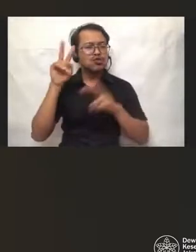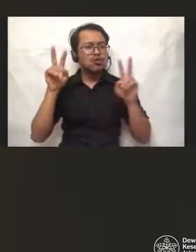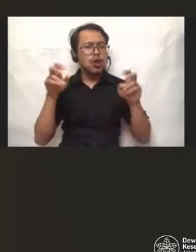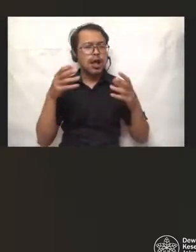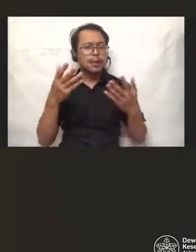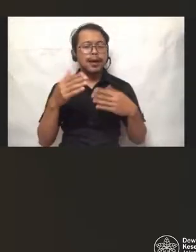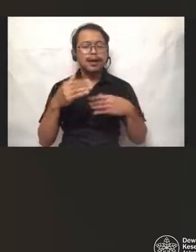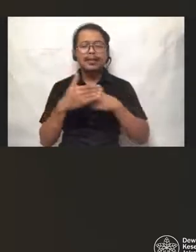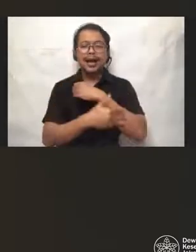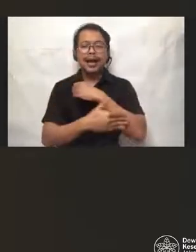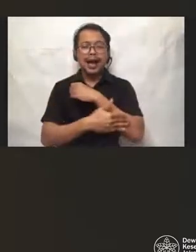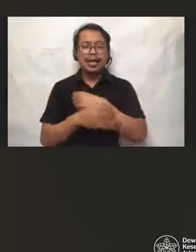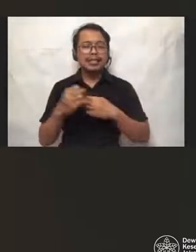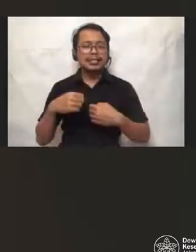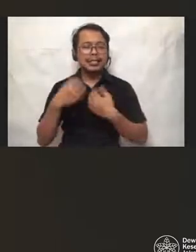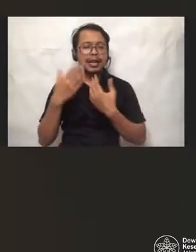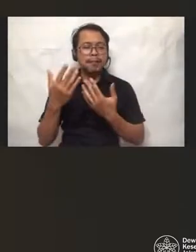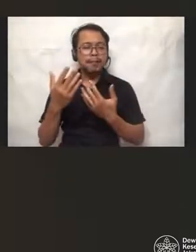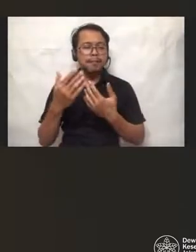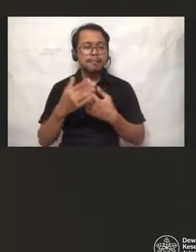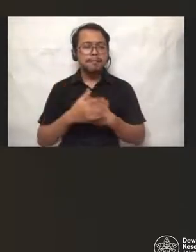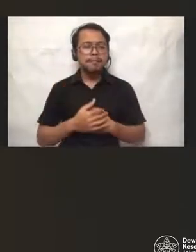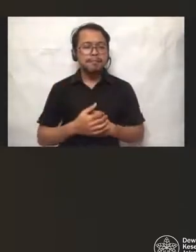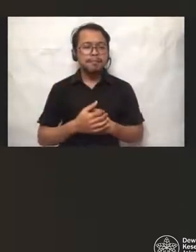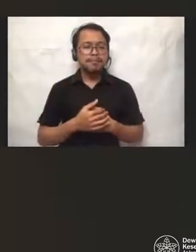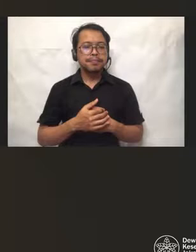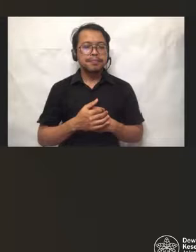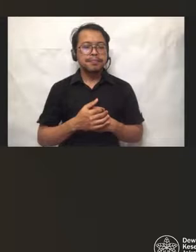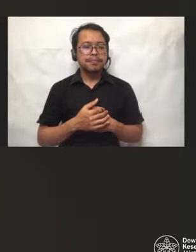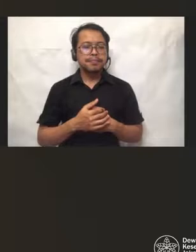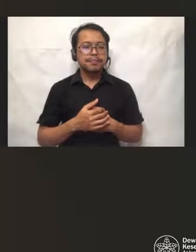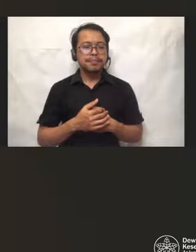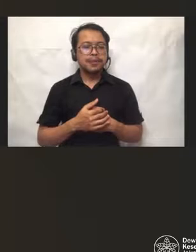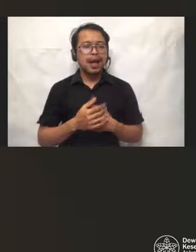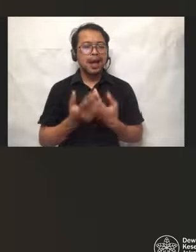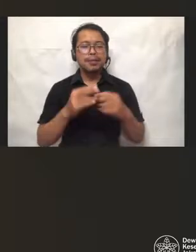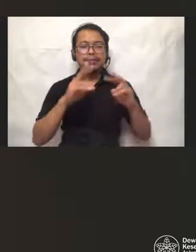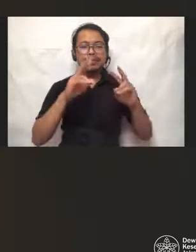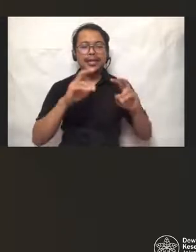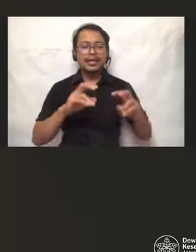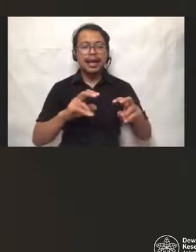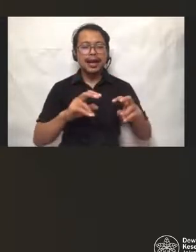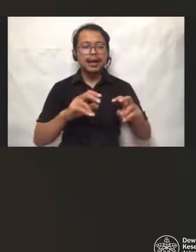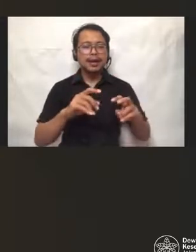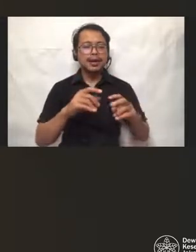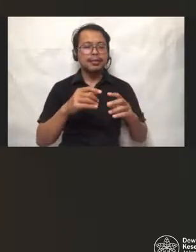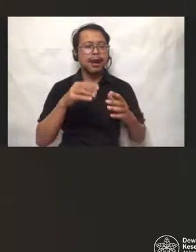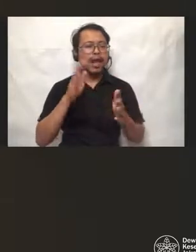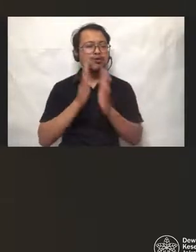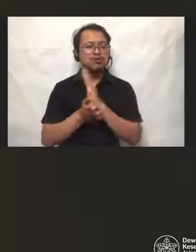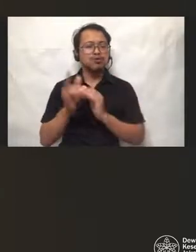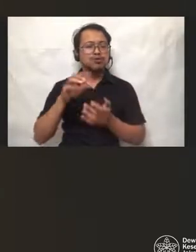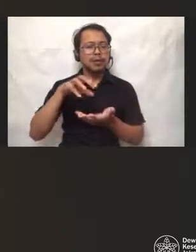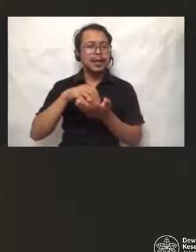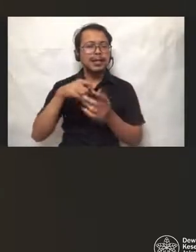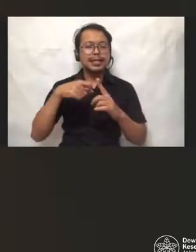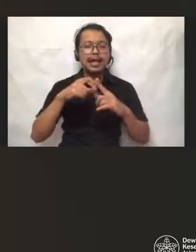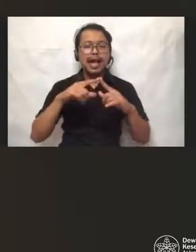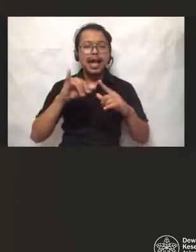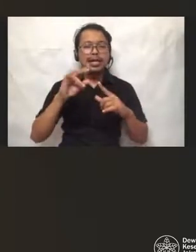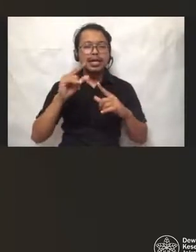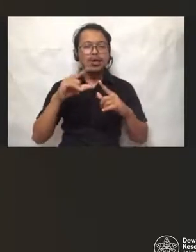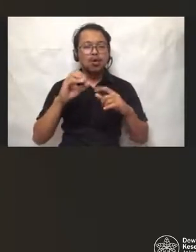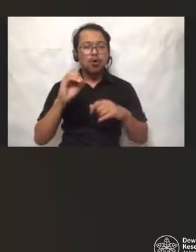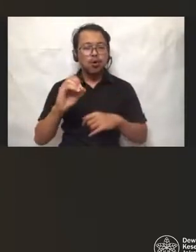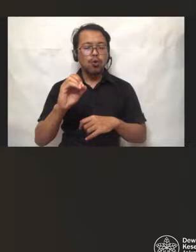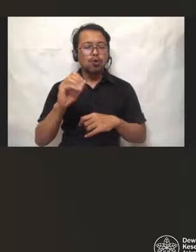Pemikiran Politik Husain Haikal, dan melakukan penelitian langsung ke Kairo untuk menggali pemikiran negarawan